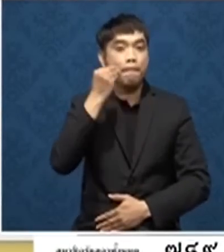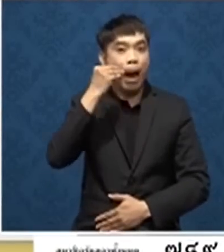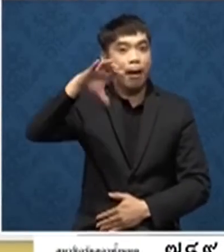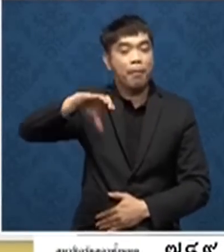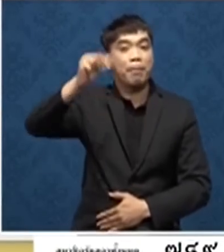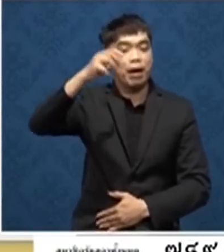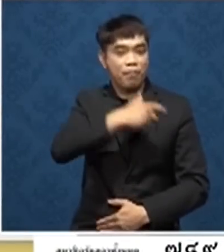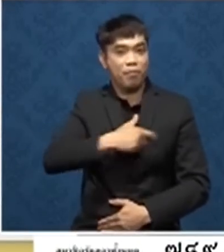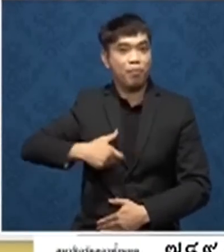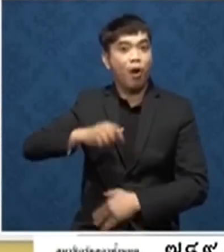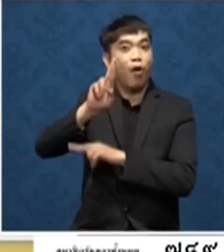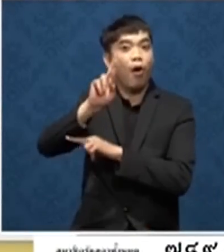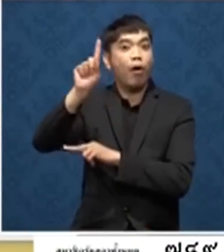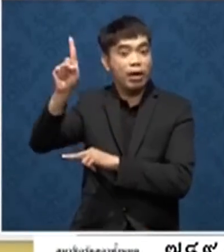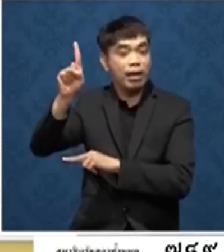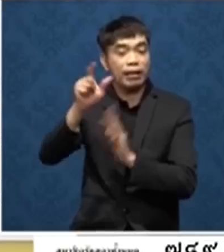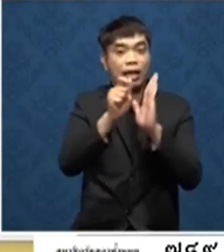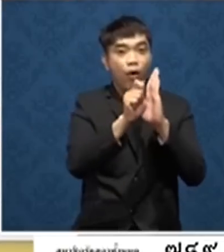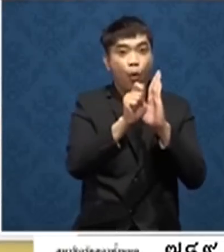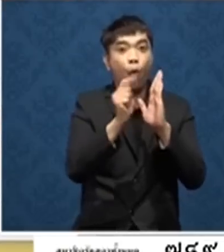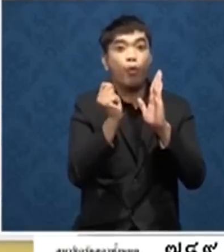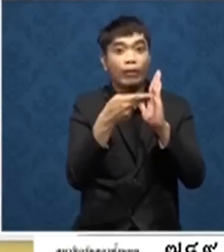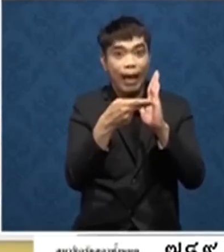เกิดที่อุทัยธานีครับผม